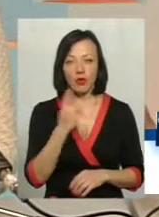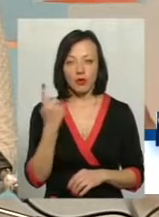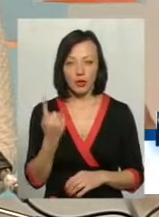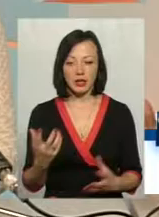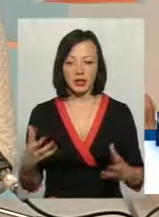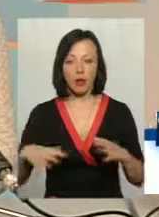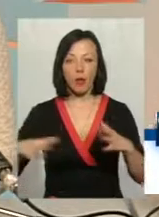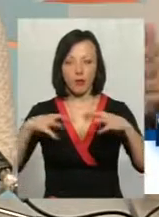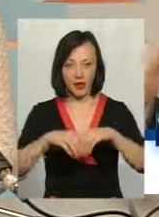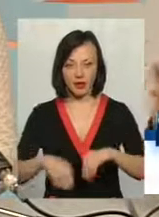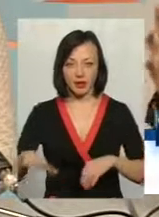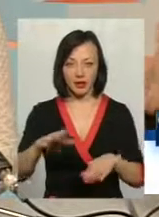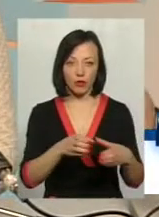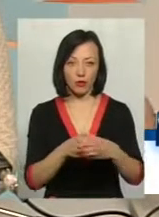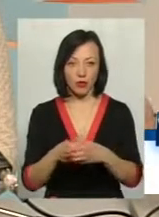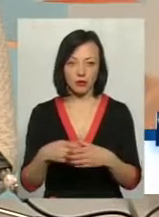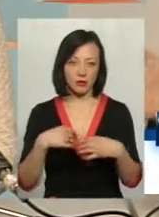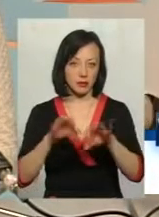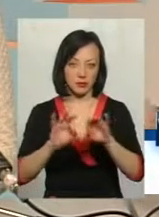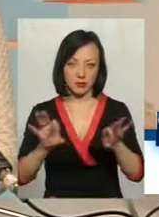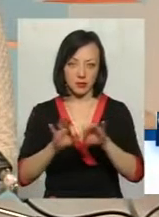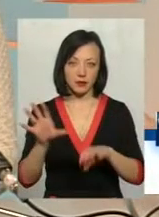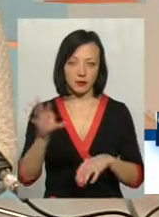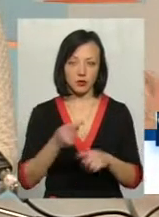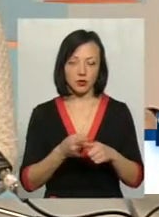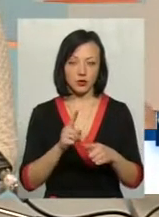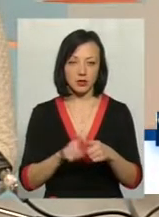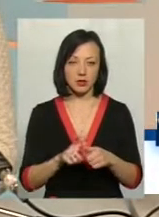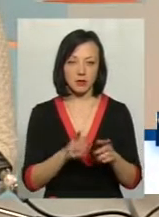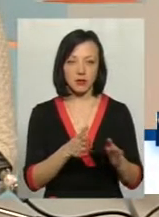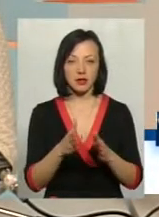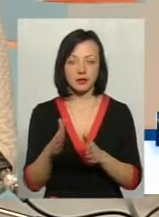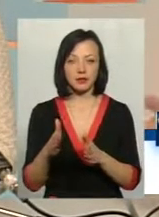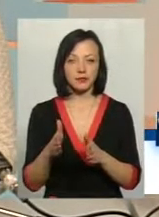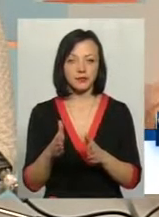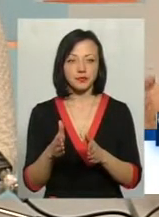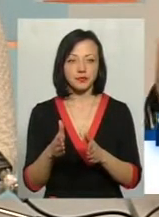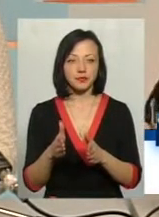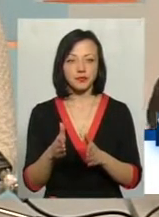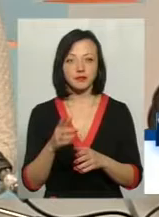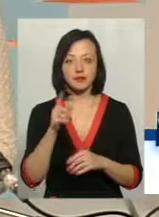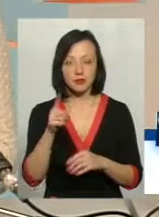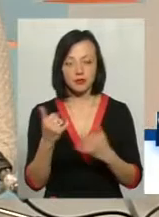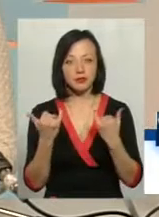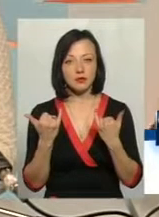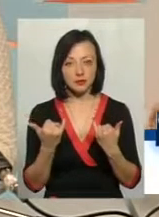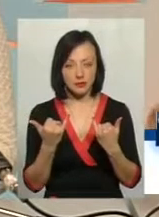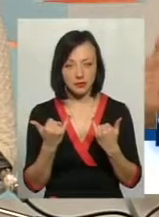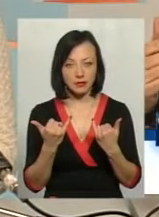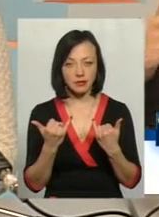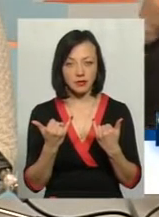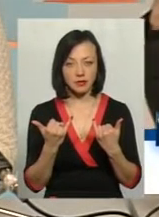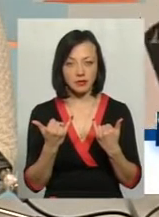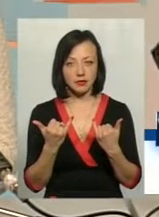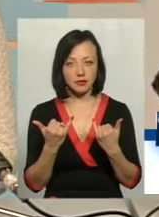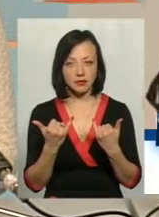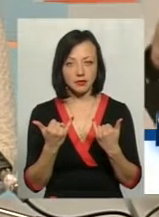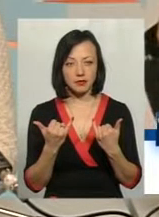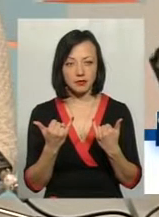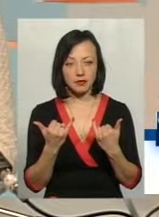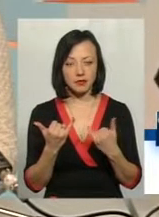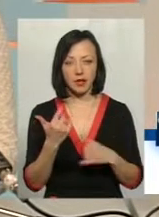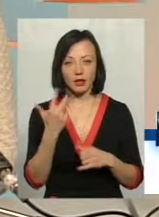об'єднаних тергромад. Ми описали всю цю весь цей механізм, всю цю схему, на що вони вже зараз, станом на зараз, з